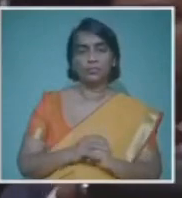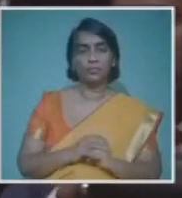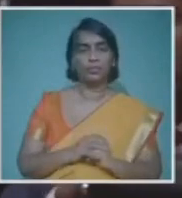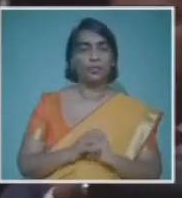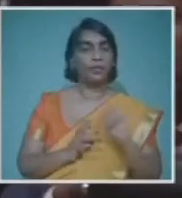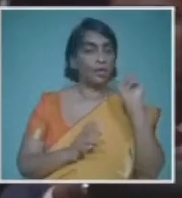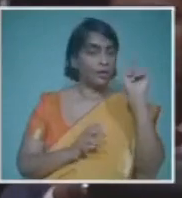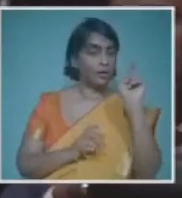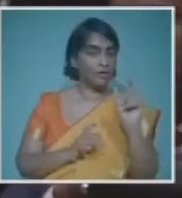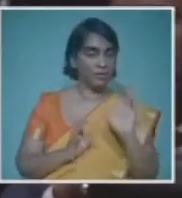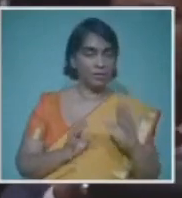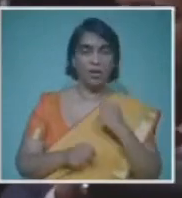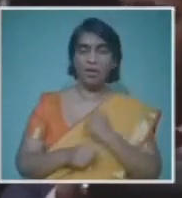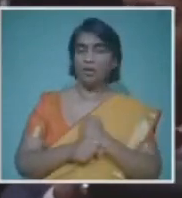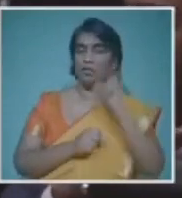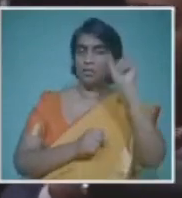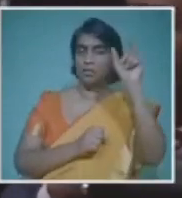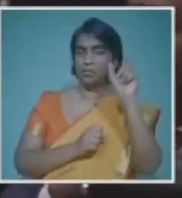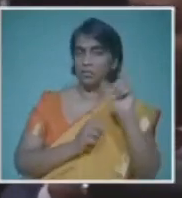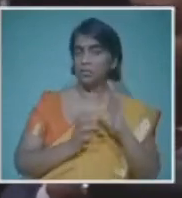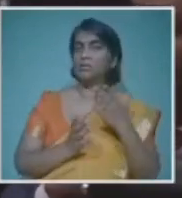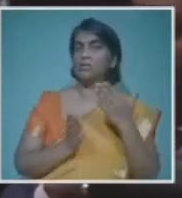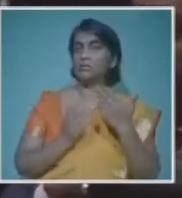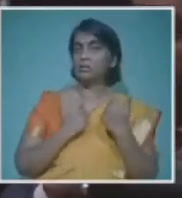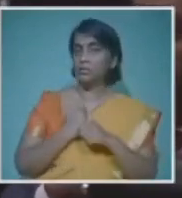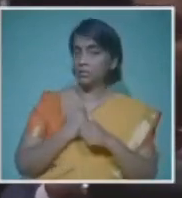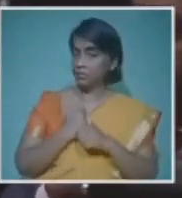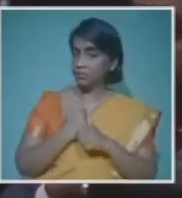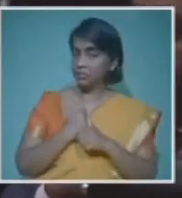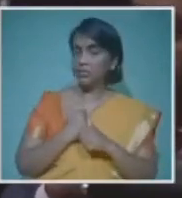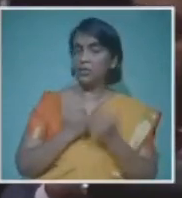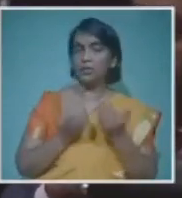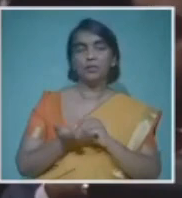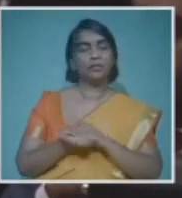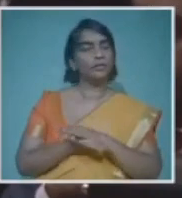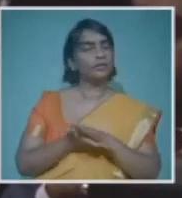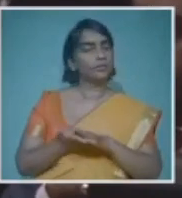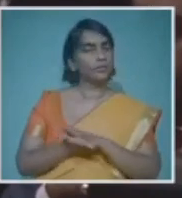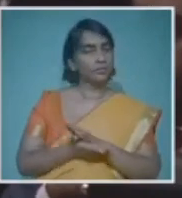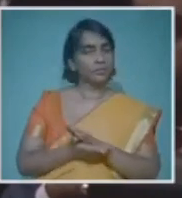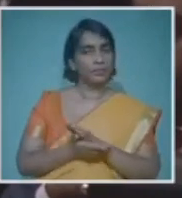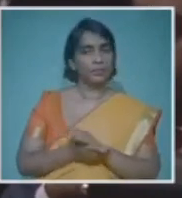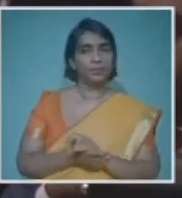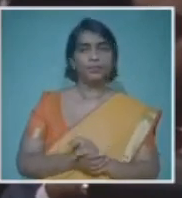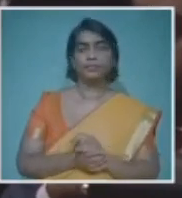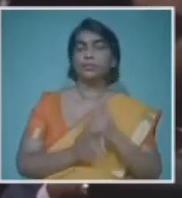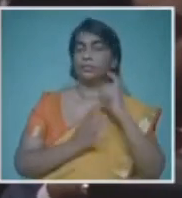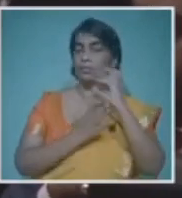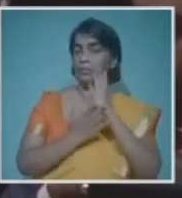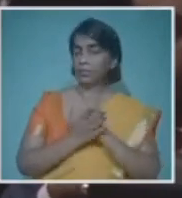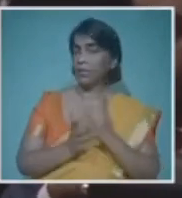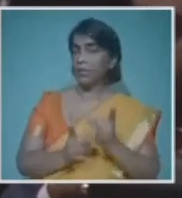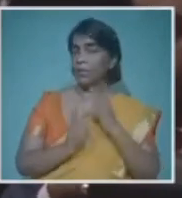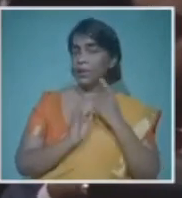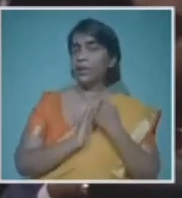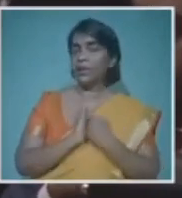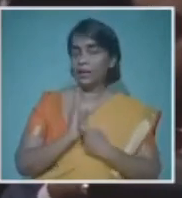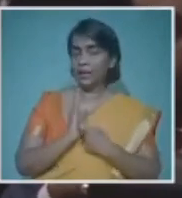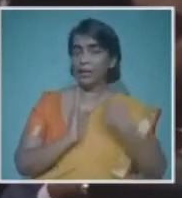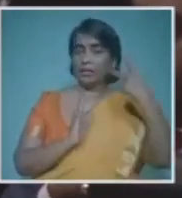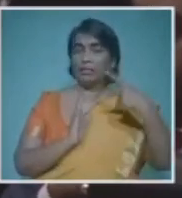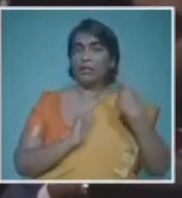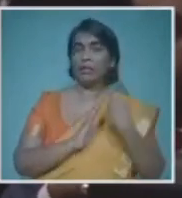විෂයන් විදියට ගත්තොත් ආණ්ඩු ක්‍රම ව්‍යවස්ථා සම්පාදනය සහ ප්‍රතිසංස්කරණය ව්‍යවස්ථාපිත නීති සහ